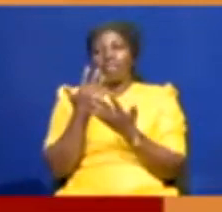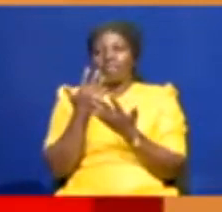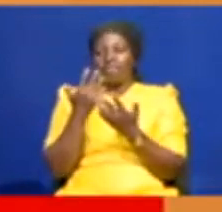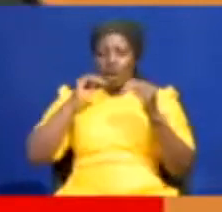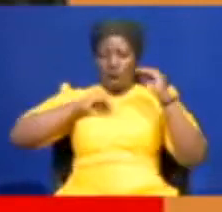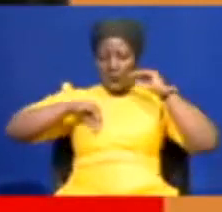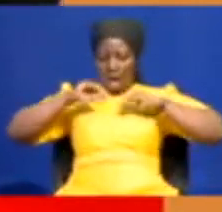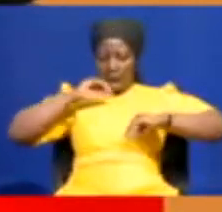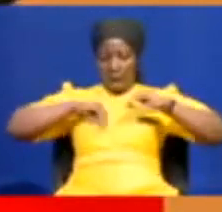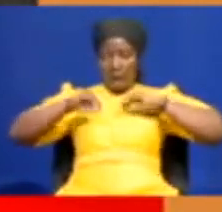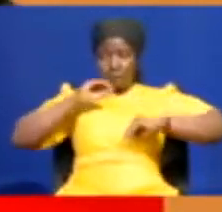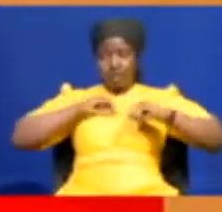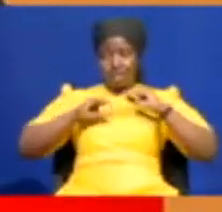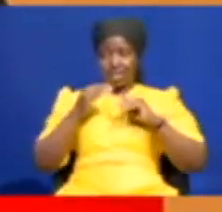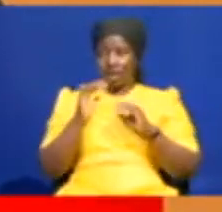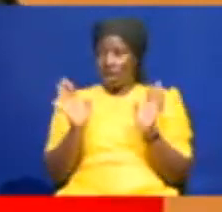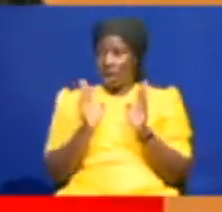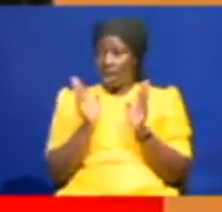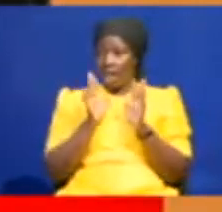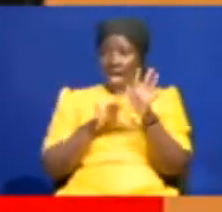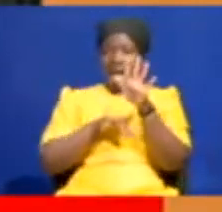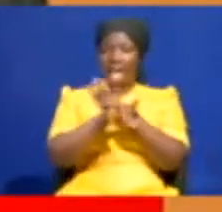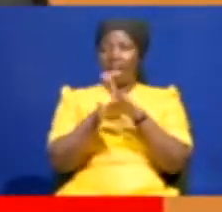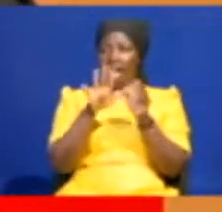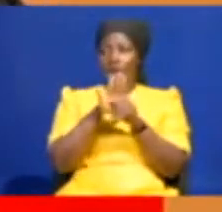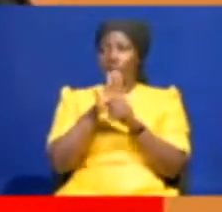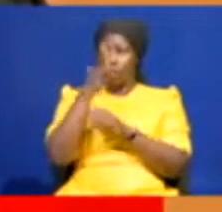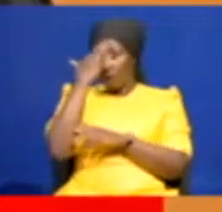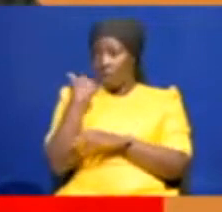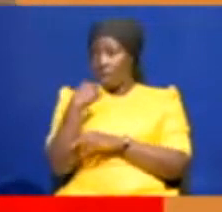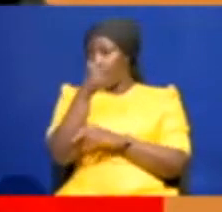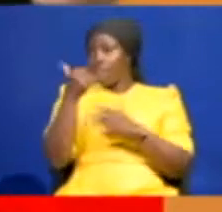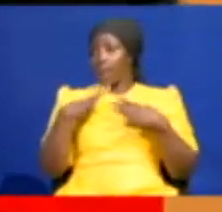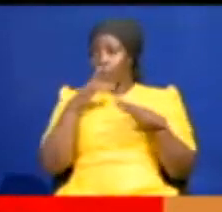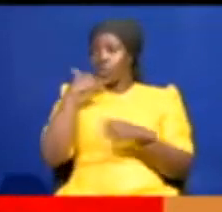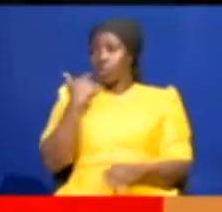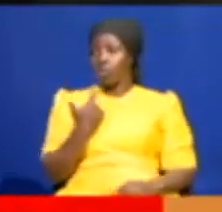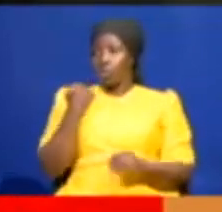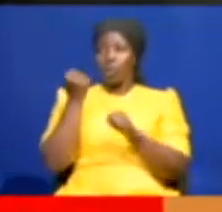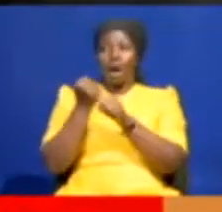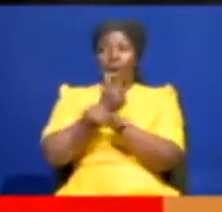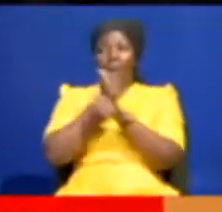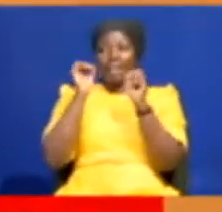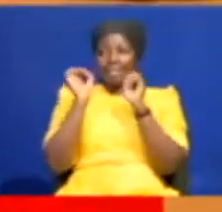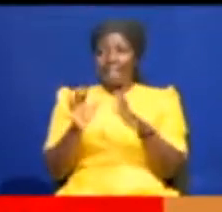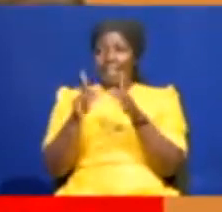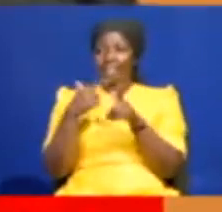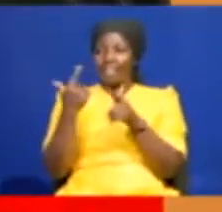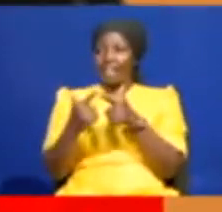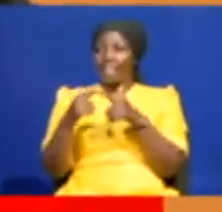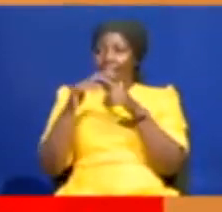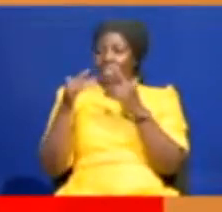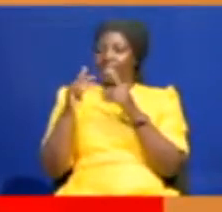corruption ilikuwa ishaingilia zaidi, manake kuna watu ambao wanakosa kufanya majukumu yao,